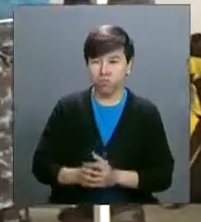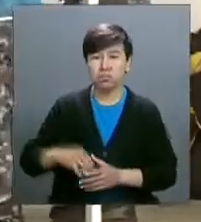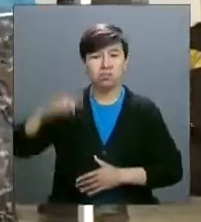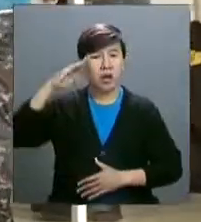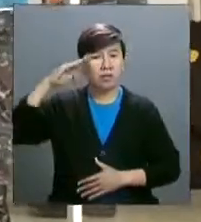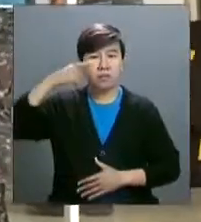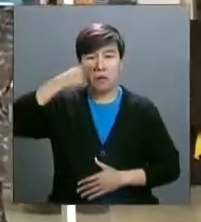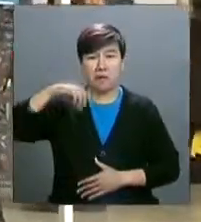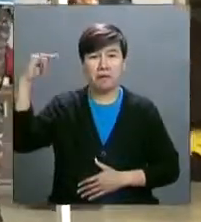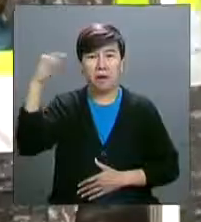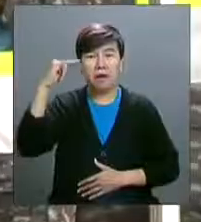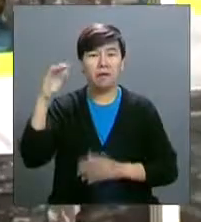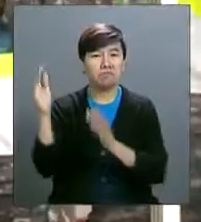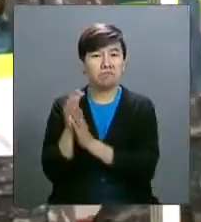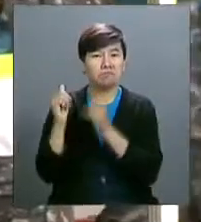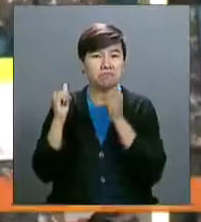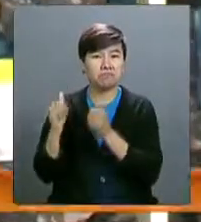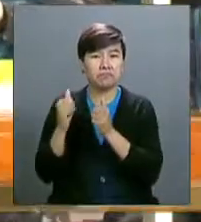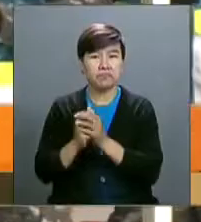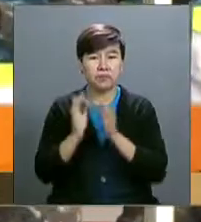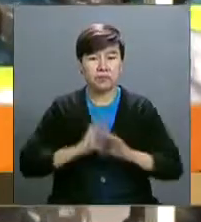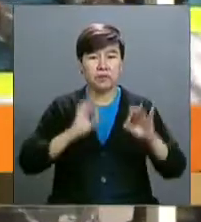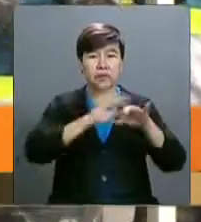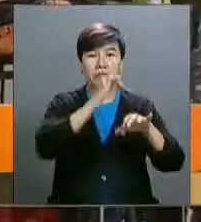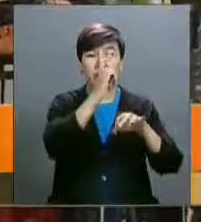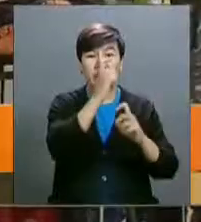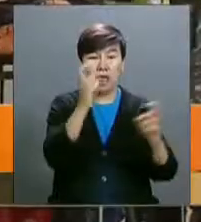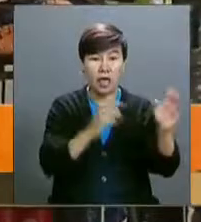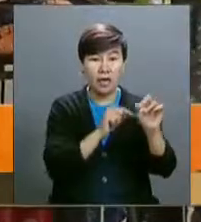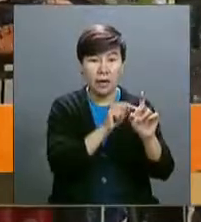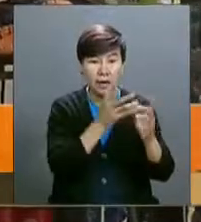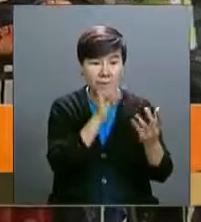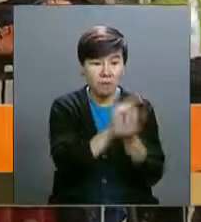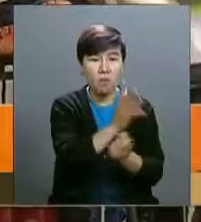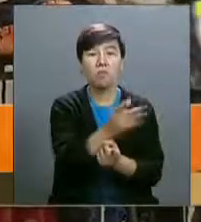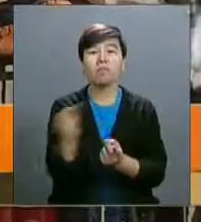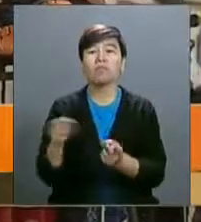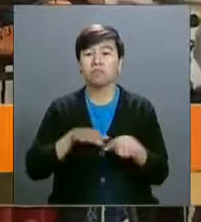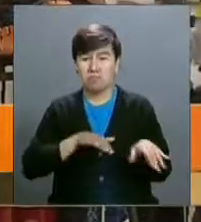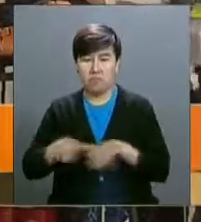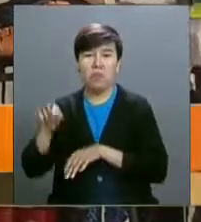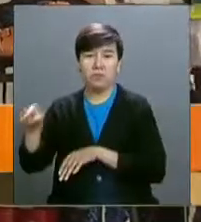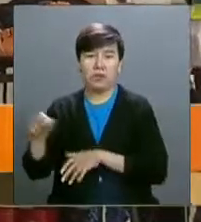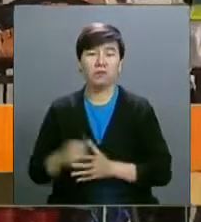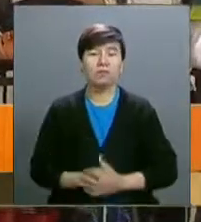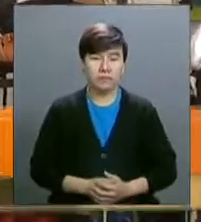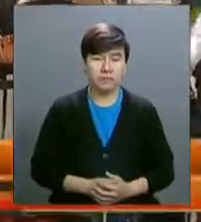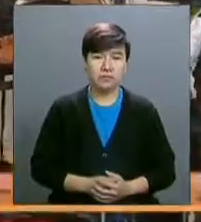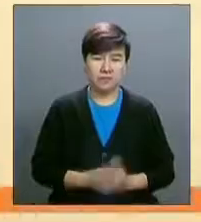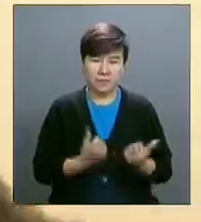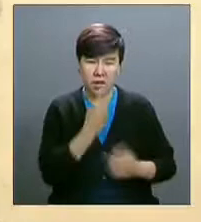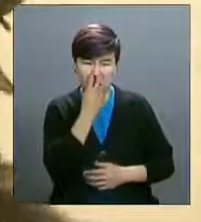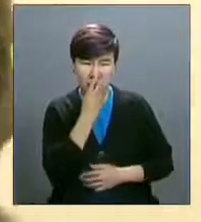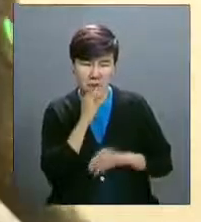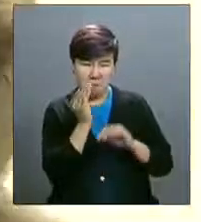ทยและเป็นการเตรียมพร้อมเพื่อรับมือภัยพิบัติขนาดใหญ่ซึ่งเป็นหนึ่งในภัยคุกคามด้านความมั่นคงที่ทวีความรุนแรงม